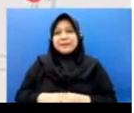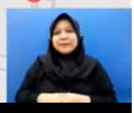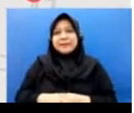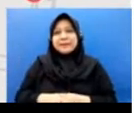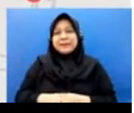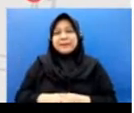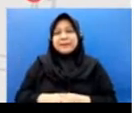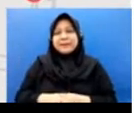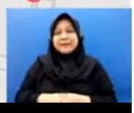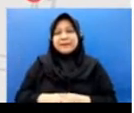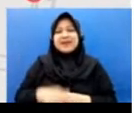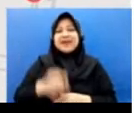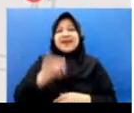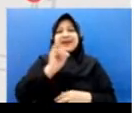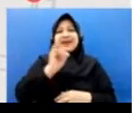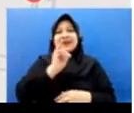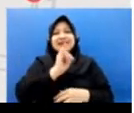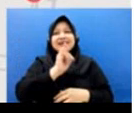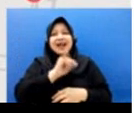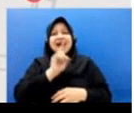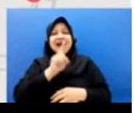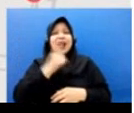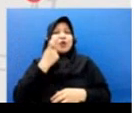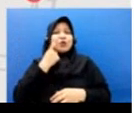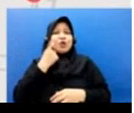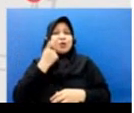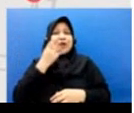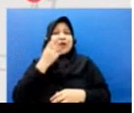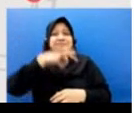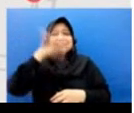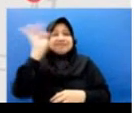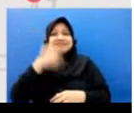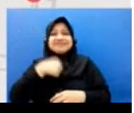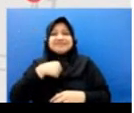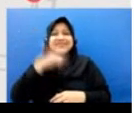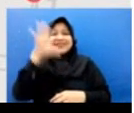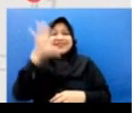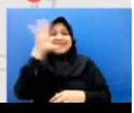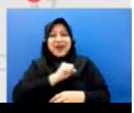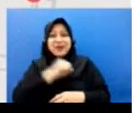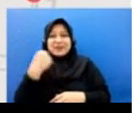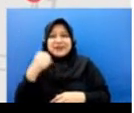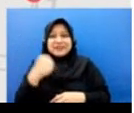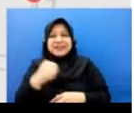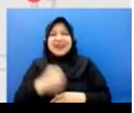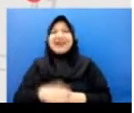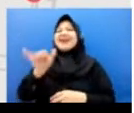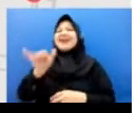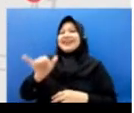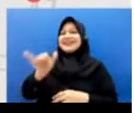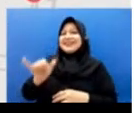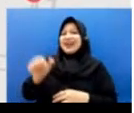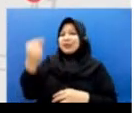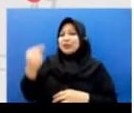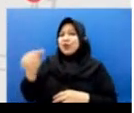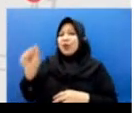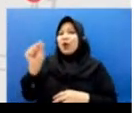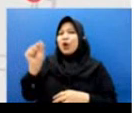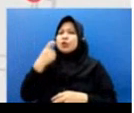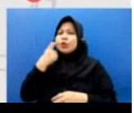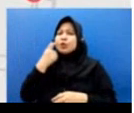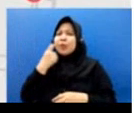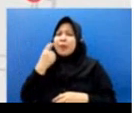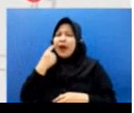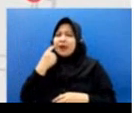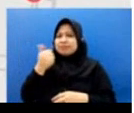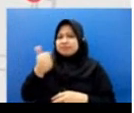Ya, kalau kita nggak pernah nyoba, kita nggak pernah tahu. Benar. Dan kita sendiri juga harus coba trial and error. Ini bisa nggak dia